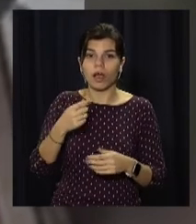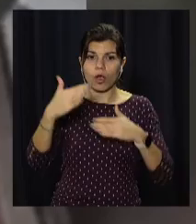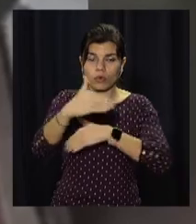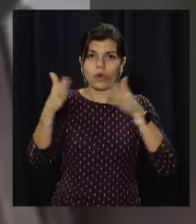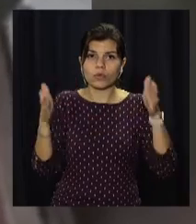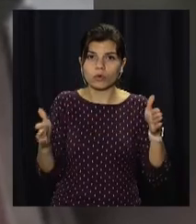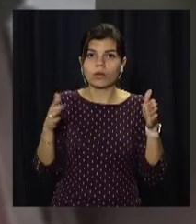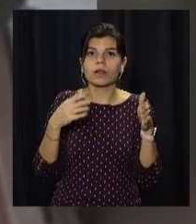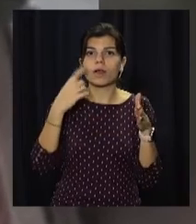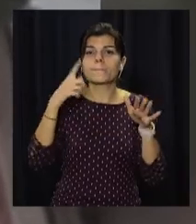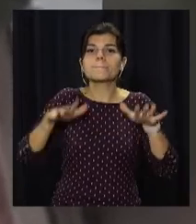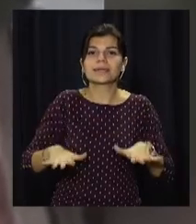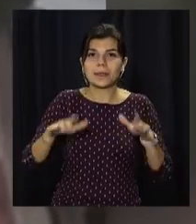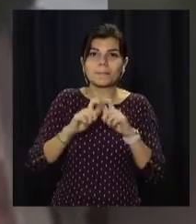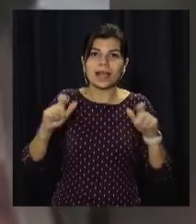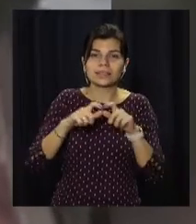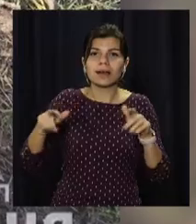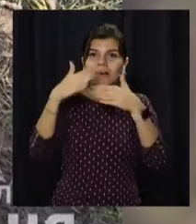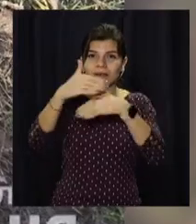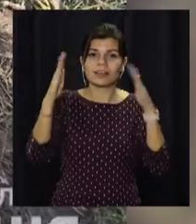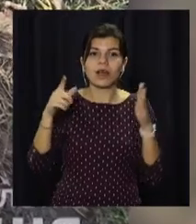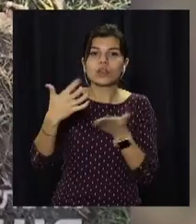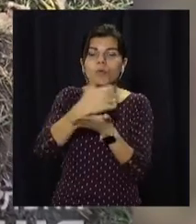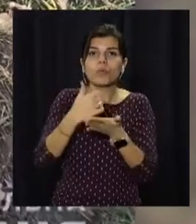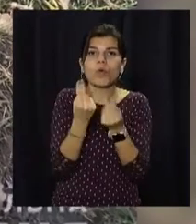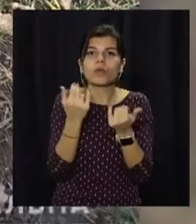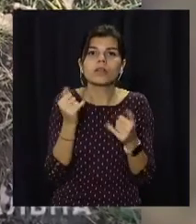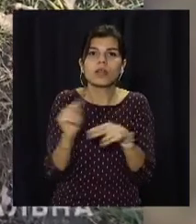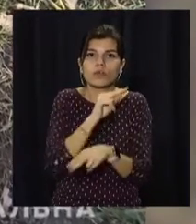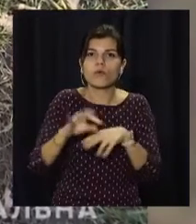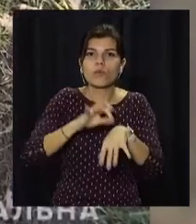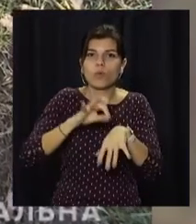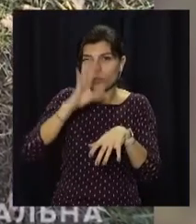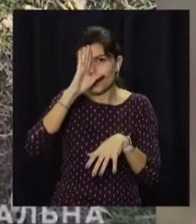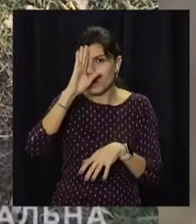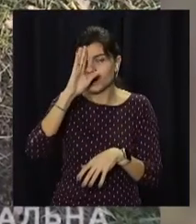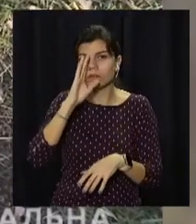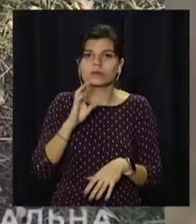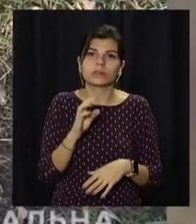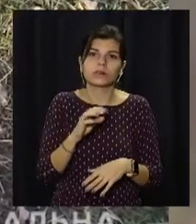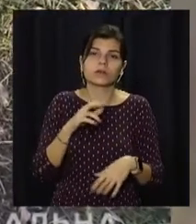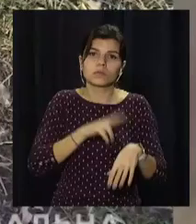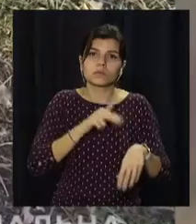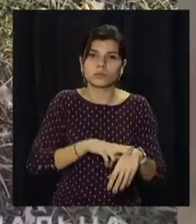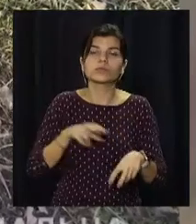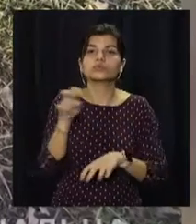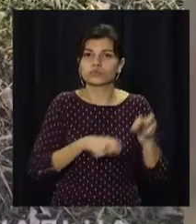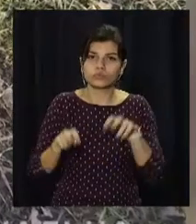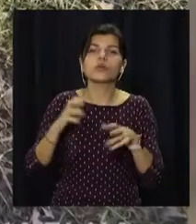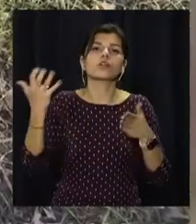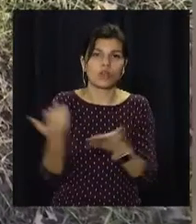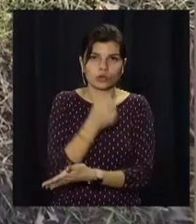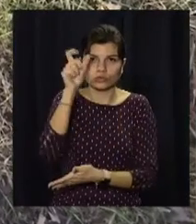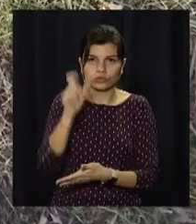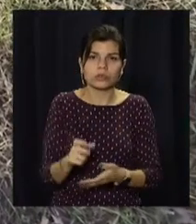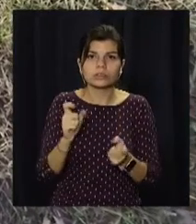з прилавку одного з місцевих магазинів. Там збирали кошти на лікування хворого хлопчика. Правоохоронці розшукали викрадачів